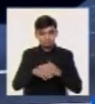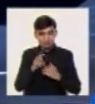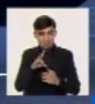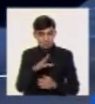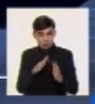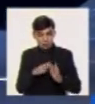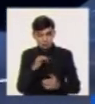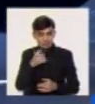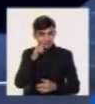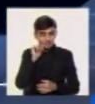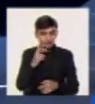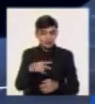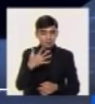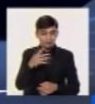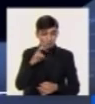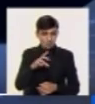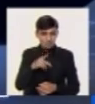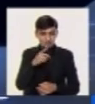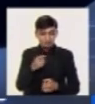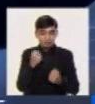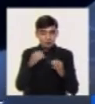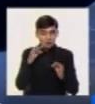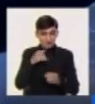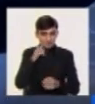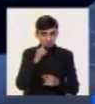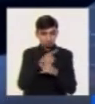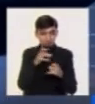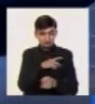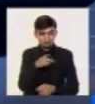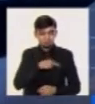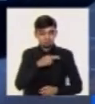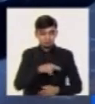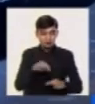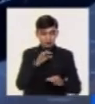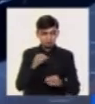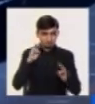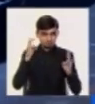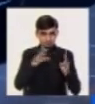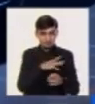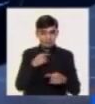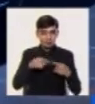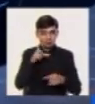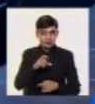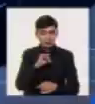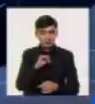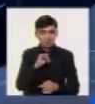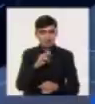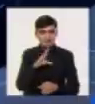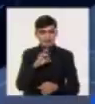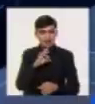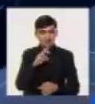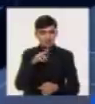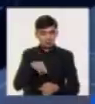Ал кеше 25 қарашада спортшы жайлы қаралы хабар тарады. Әйгілі футболшы инфарктан көз жұмған. Спортшының